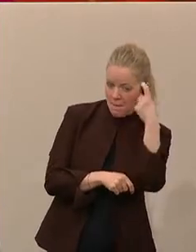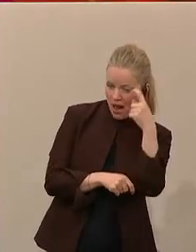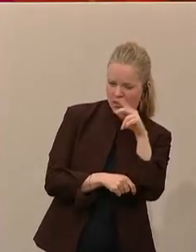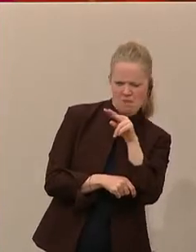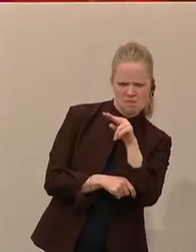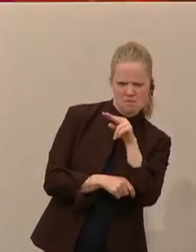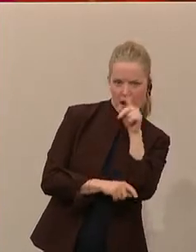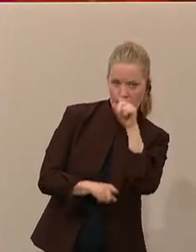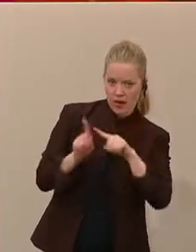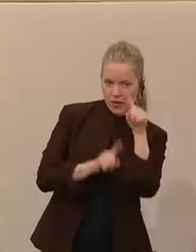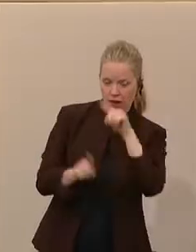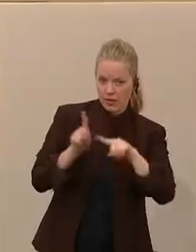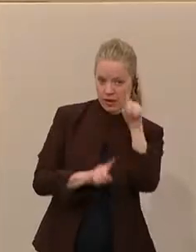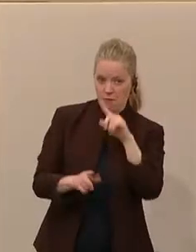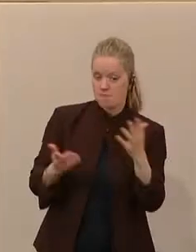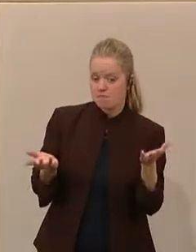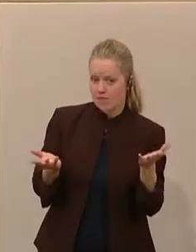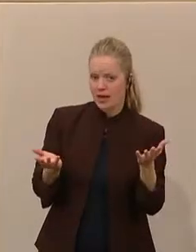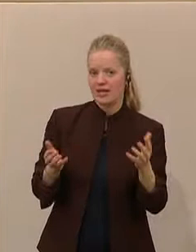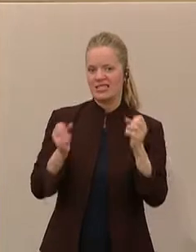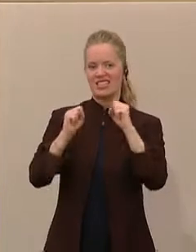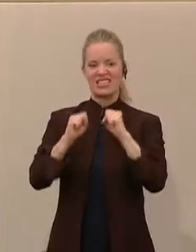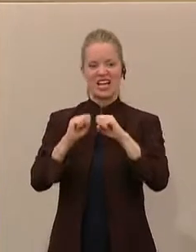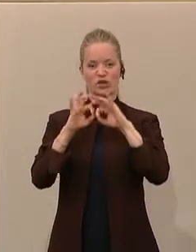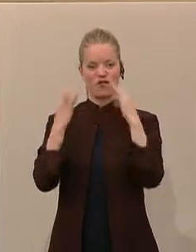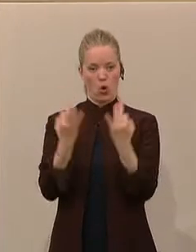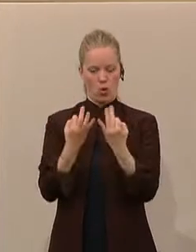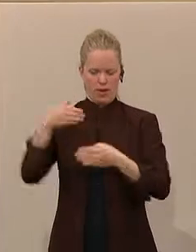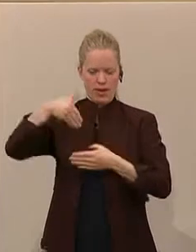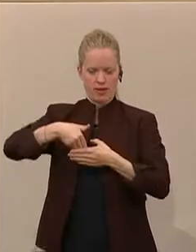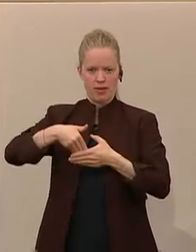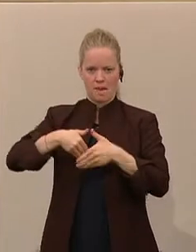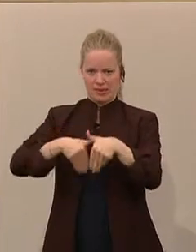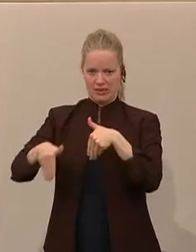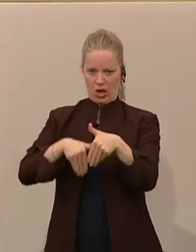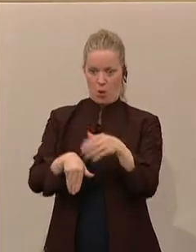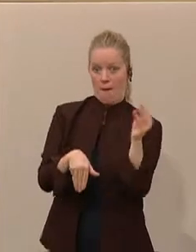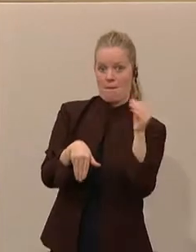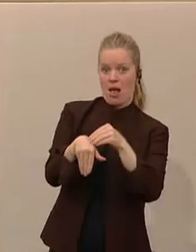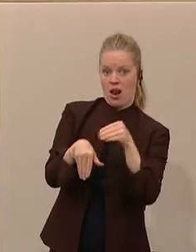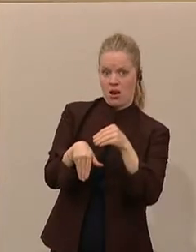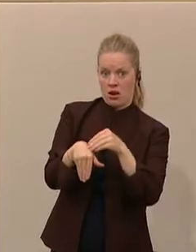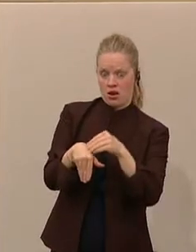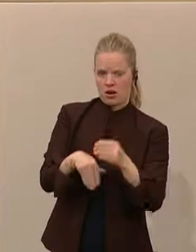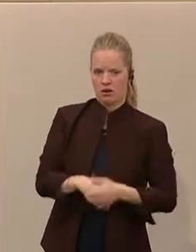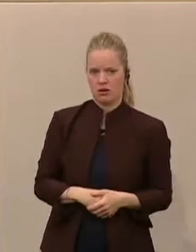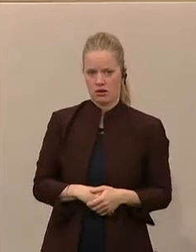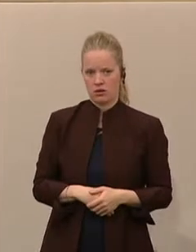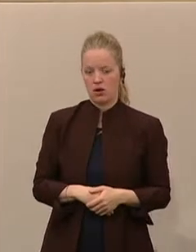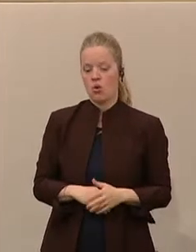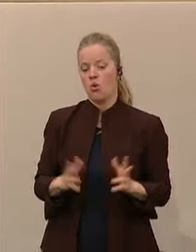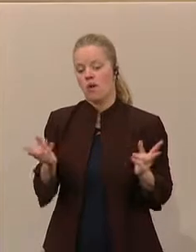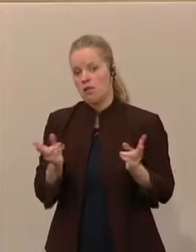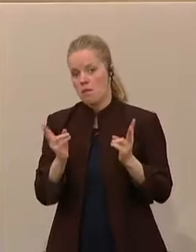dann wird das an das Sicherheitsforum, das im Innenministerium angesiedelt ist, weitergemeldet. Und dann